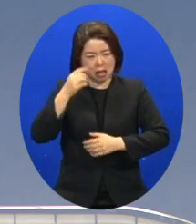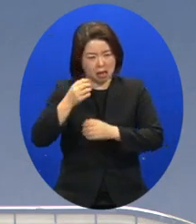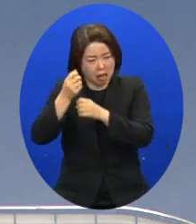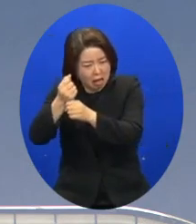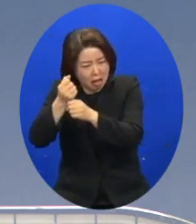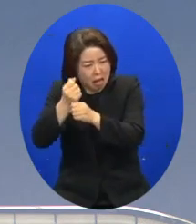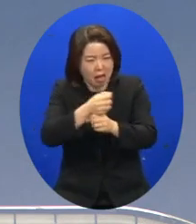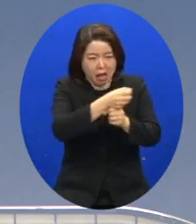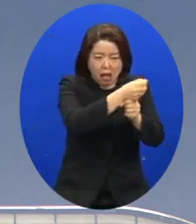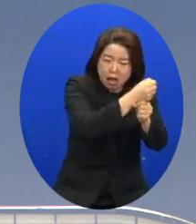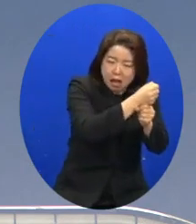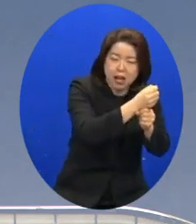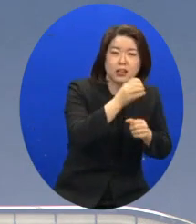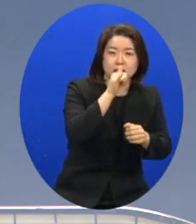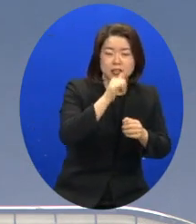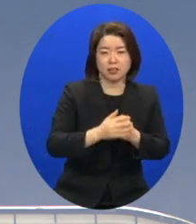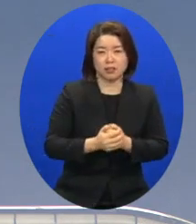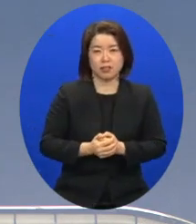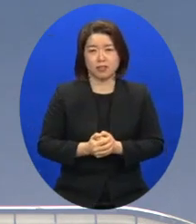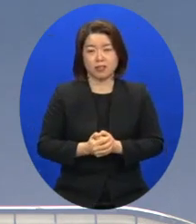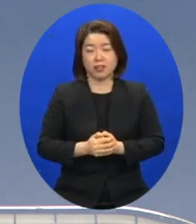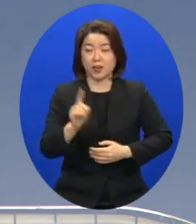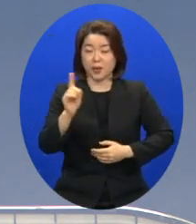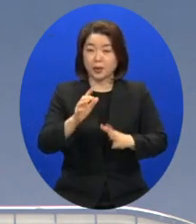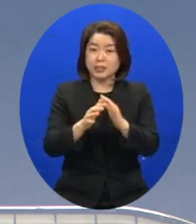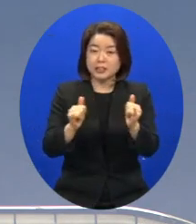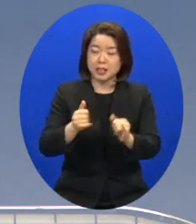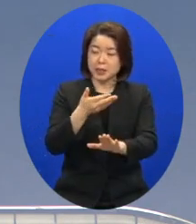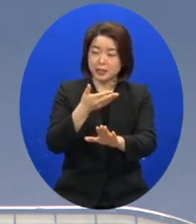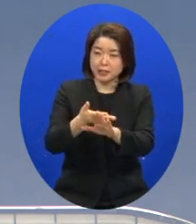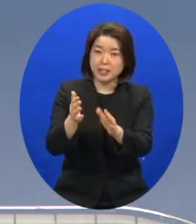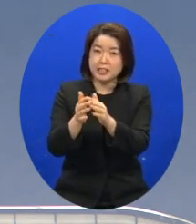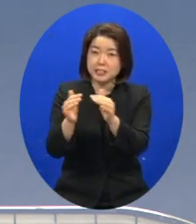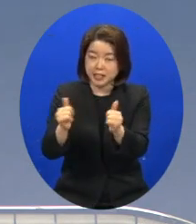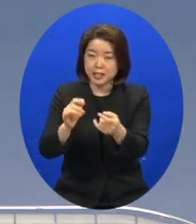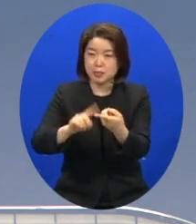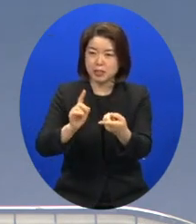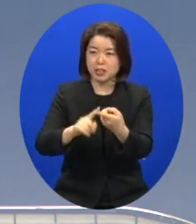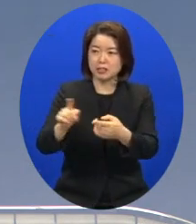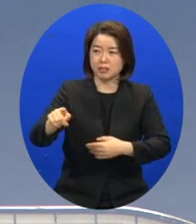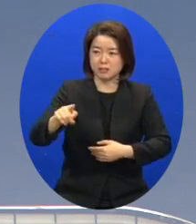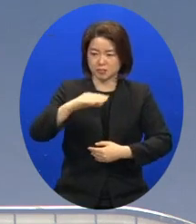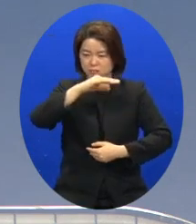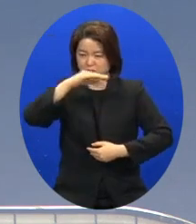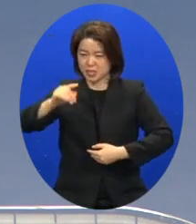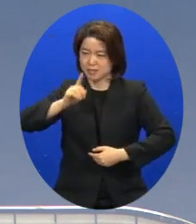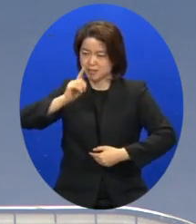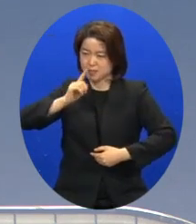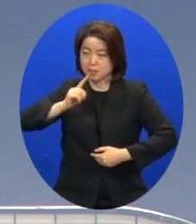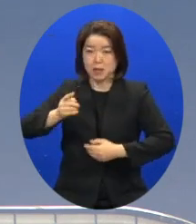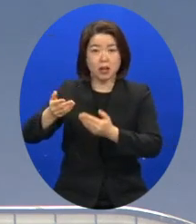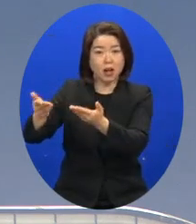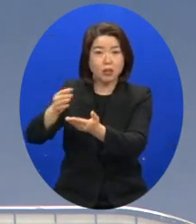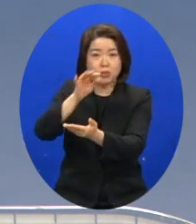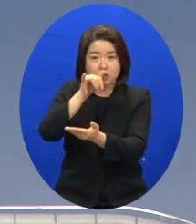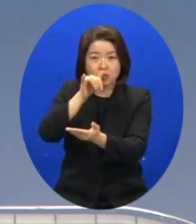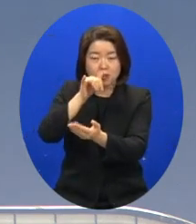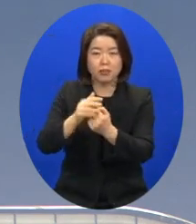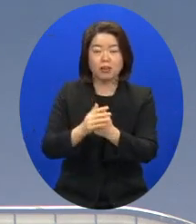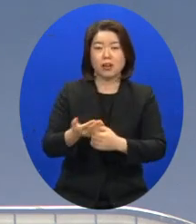어떤 사람은 다른 사람에 대해서는 이빨은 말을 많이 아는 사람이 있습니다 근데